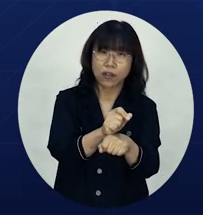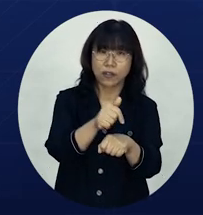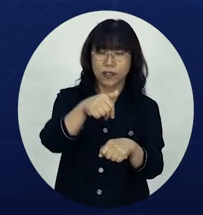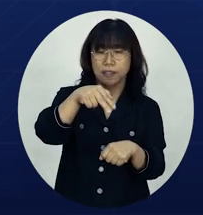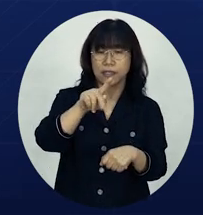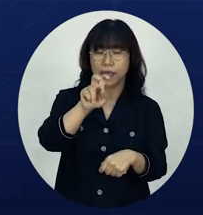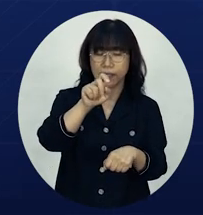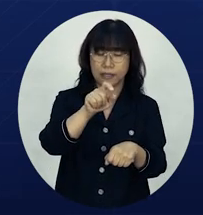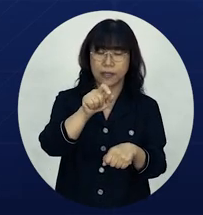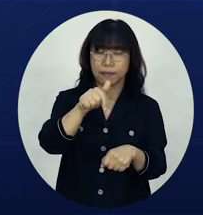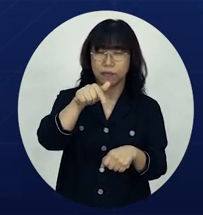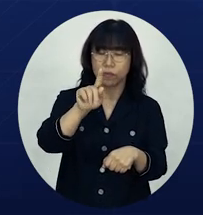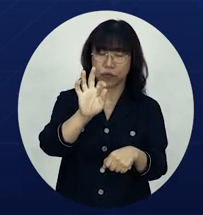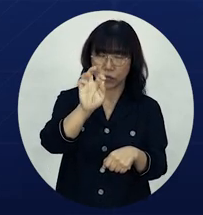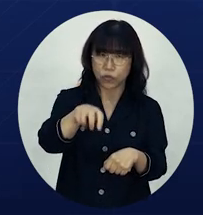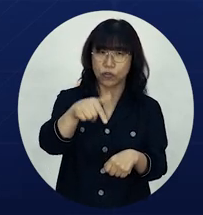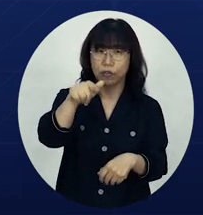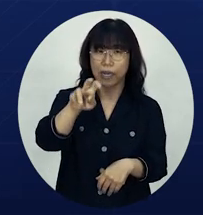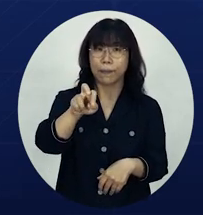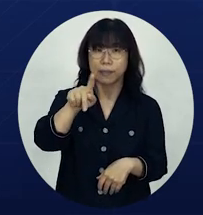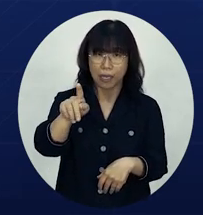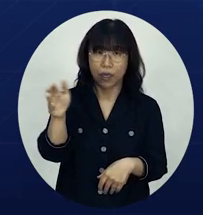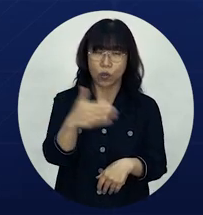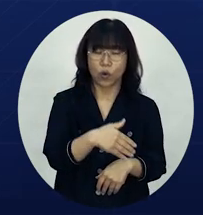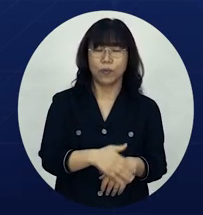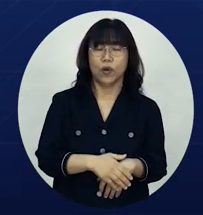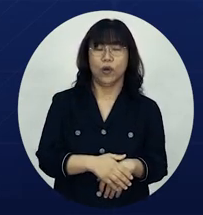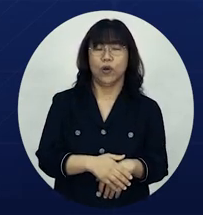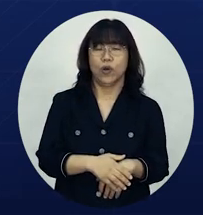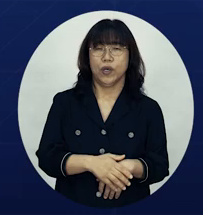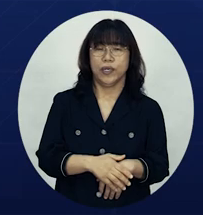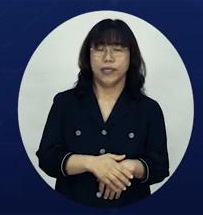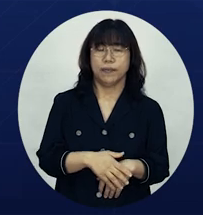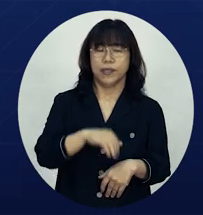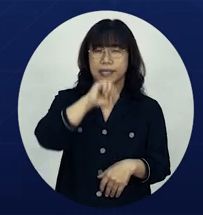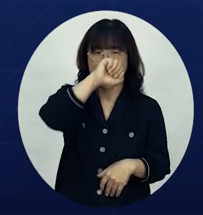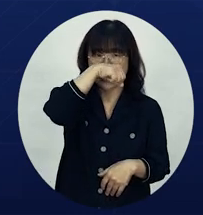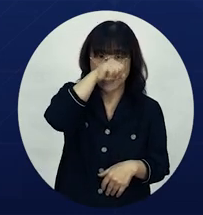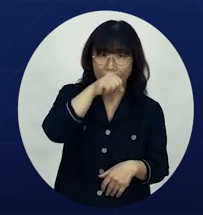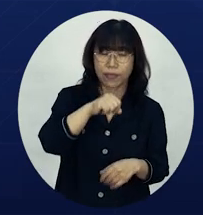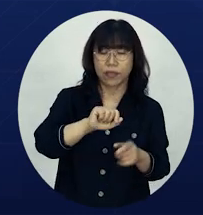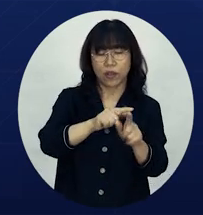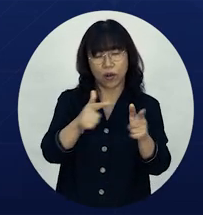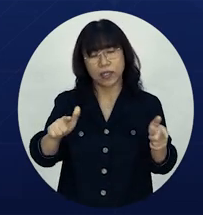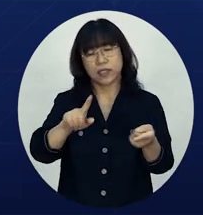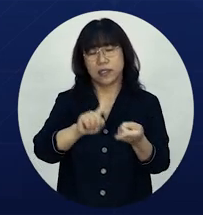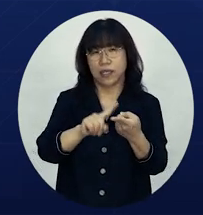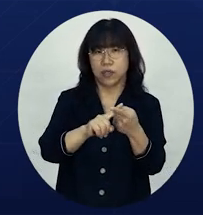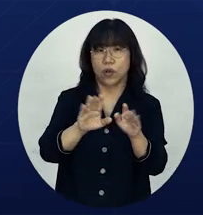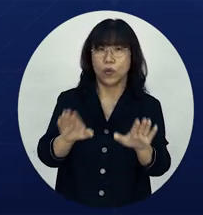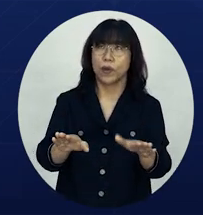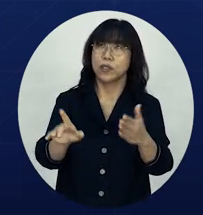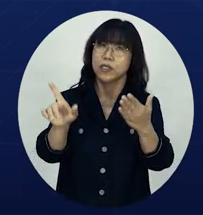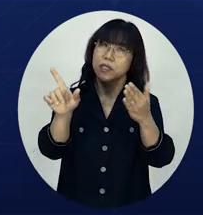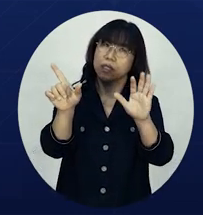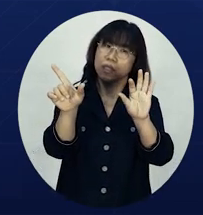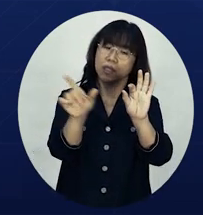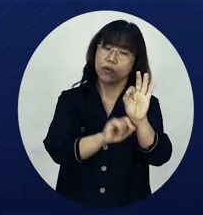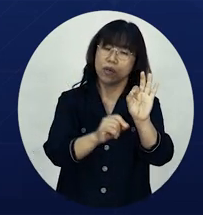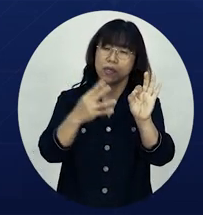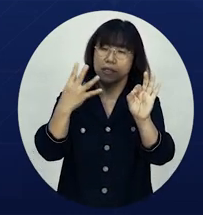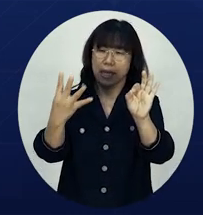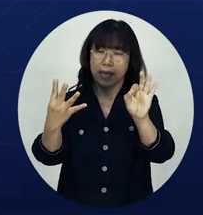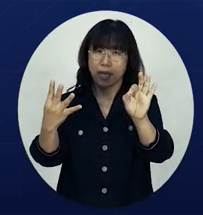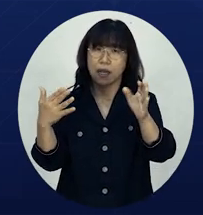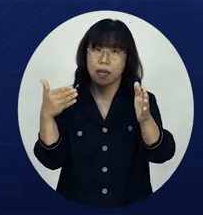비롯해 2022년 도체 1 회 세입 세출 추가경정예산안 심사 등 다양한 일정으로 오늘 10월